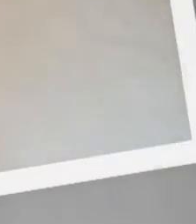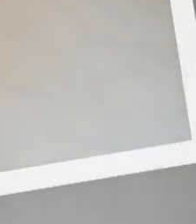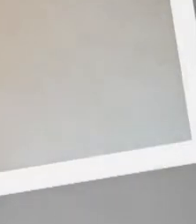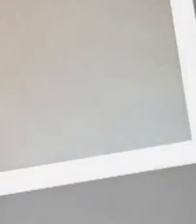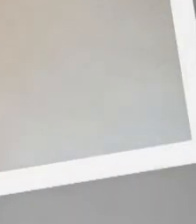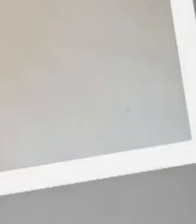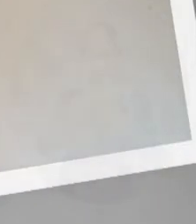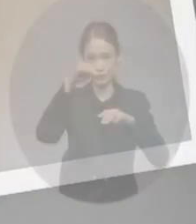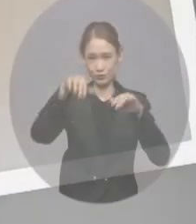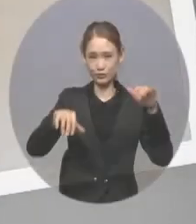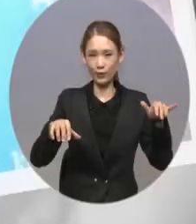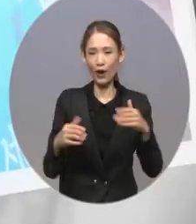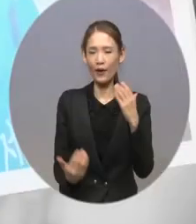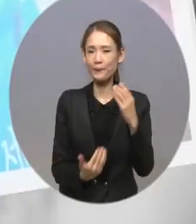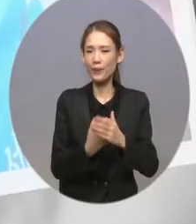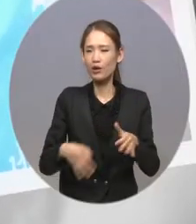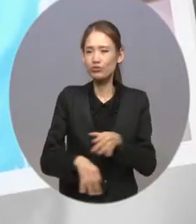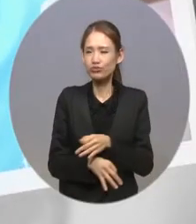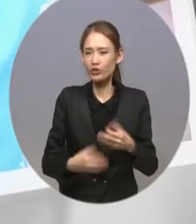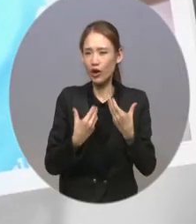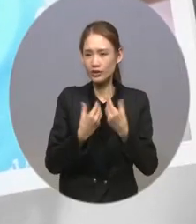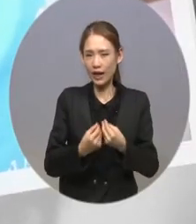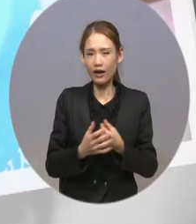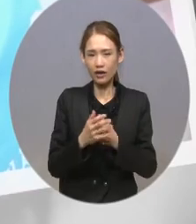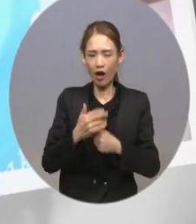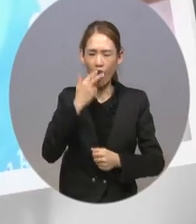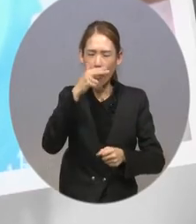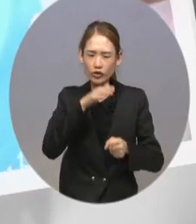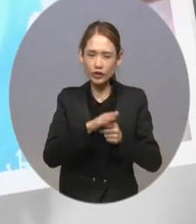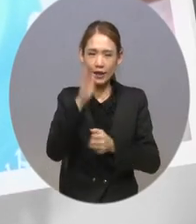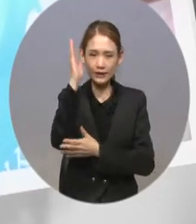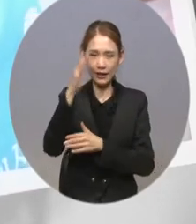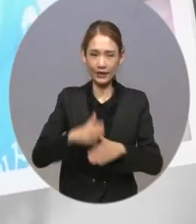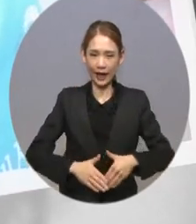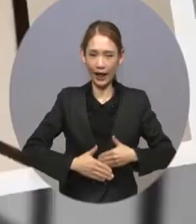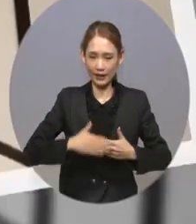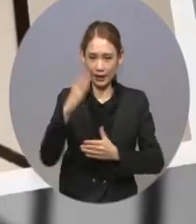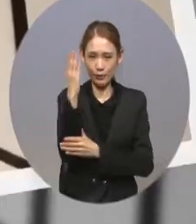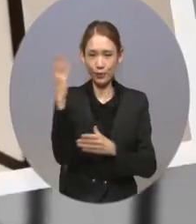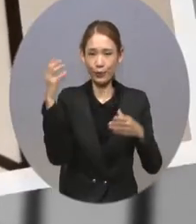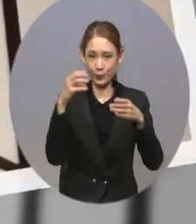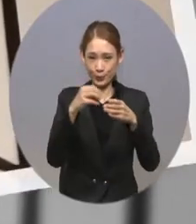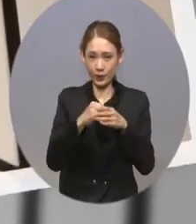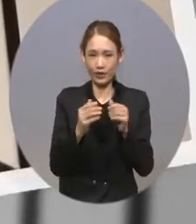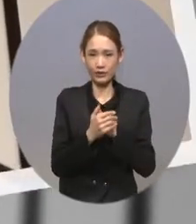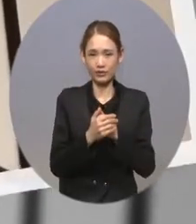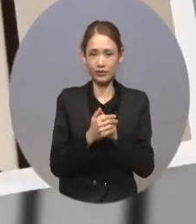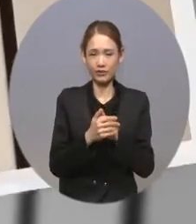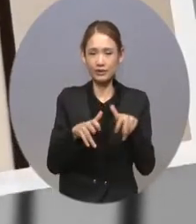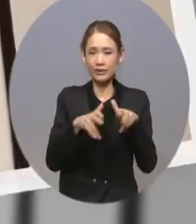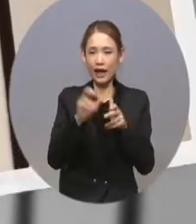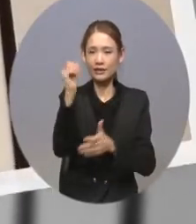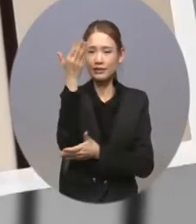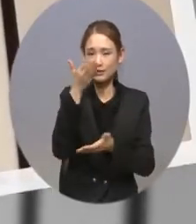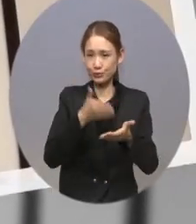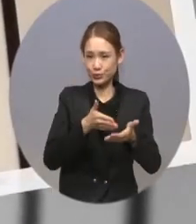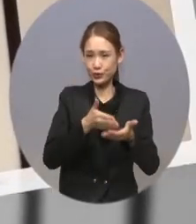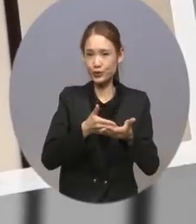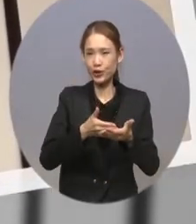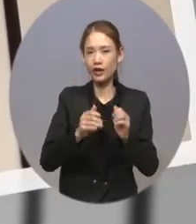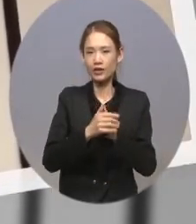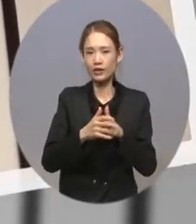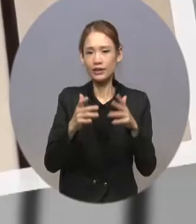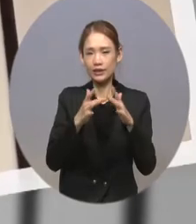우리 주변에서 일어나는 불공정한 사례부터 억울한 사연, 따뜻한 미담까지 장애인신문과 웰페어